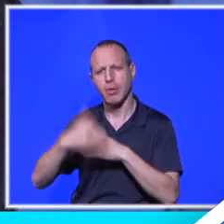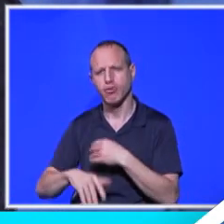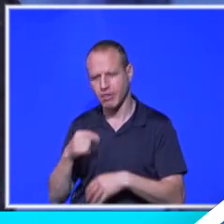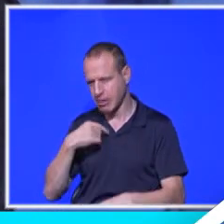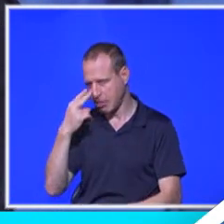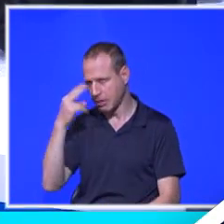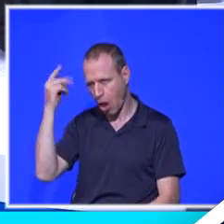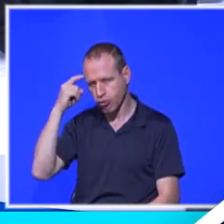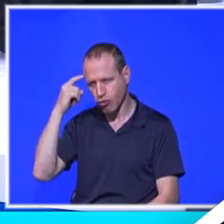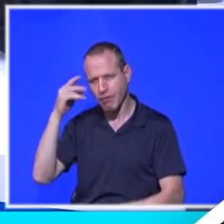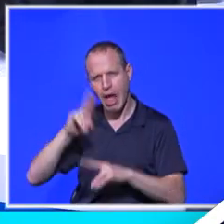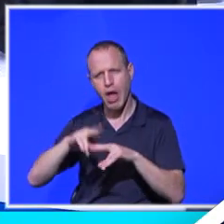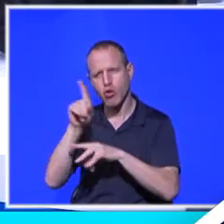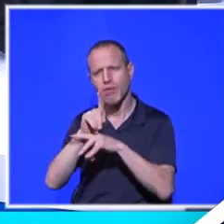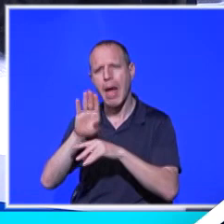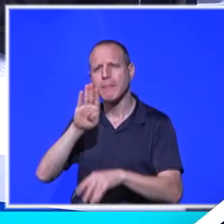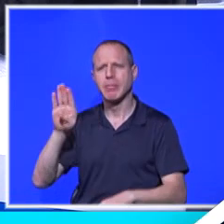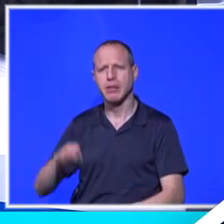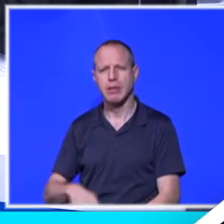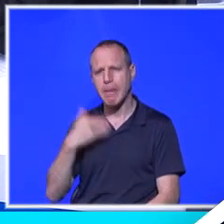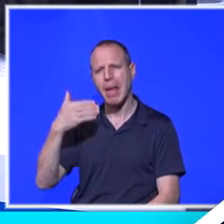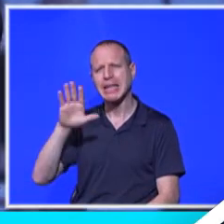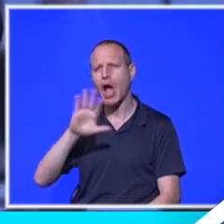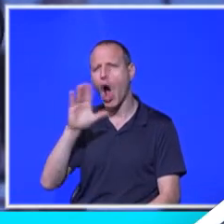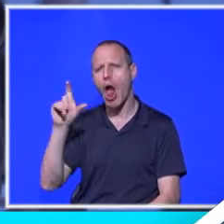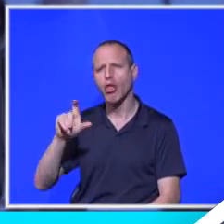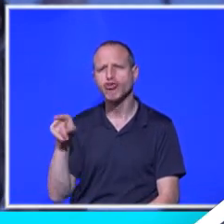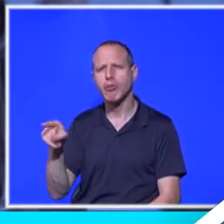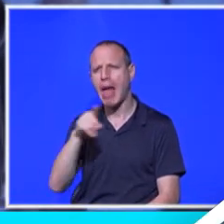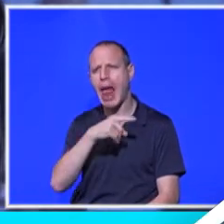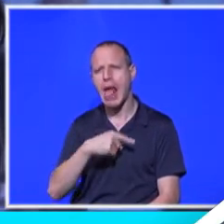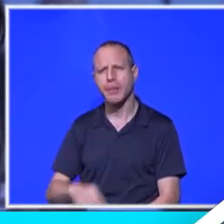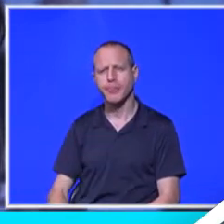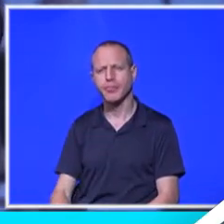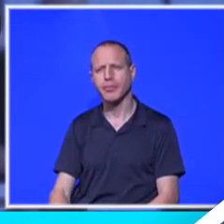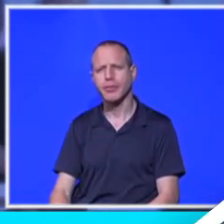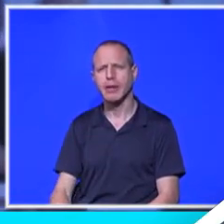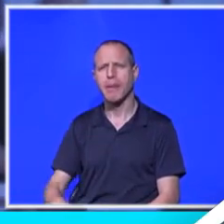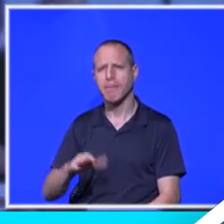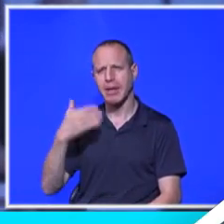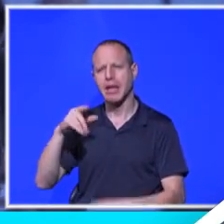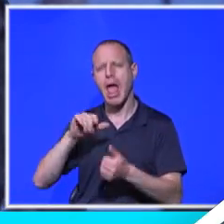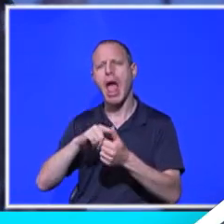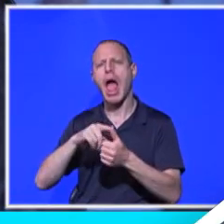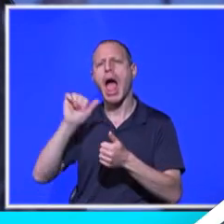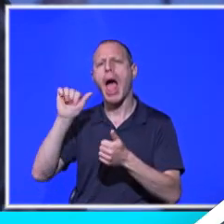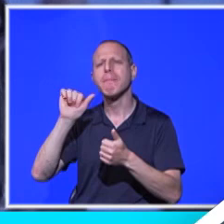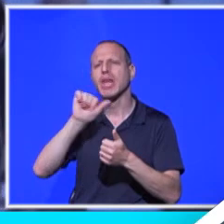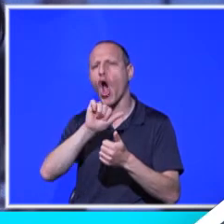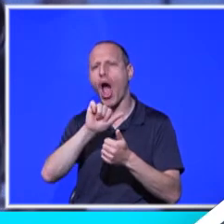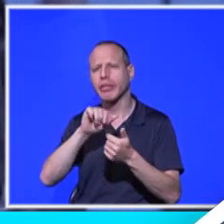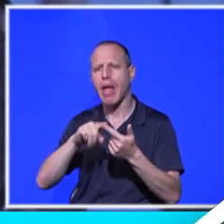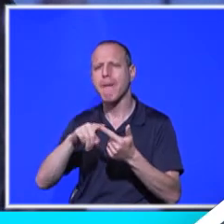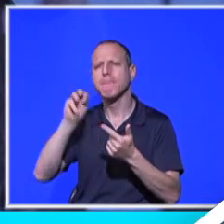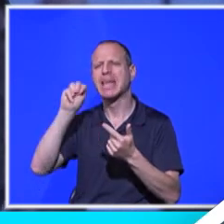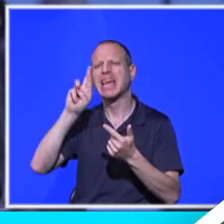לחשוב אחרי עידן נתניהו. מה יהיה על כל האנשים האלה? זאת אומרת, מה יהיה על אמיר אוחנה, על